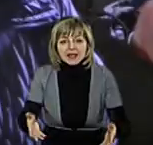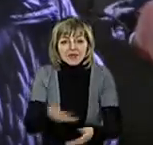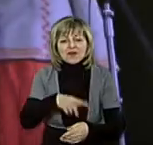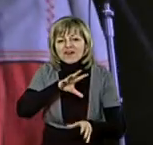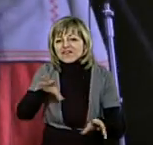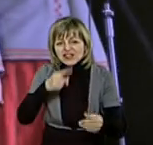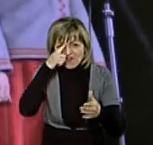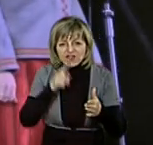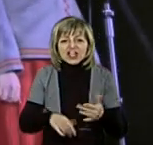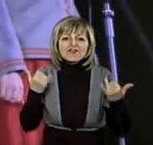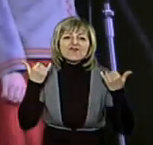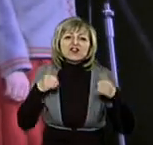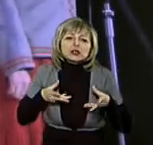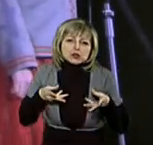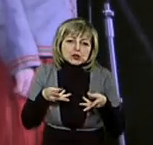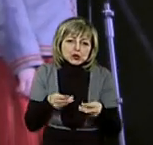віримо в чудо.